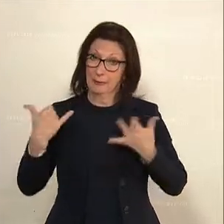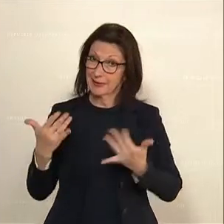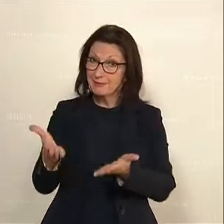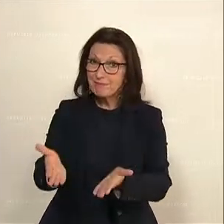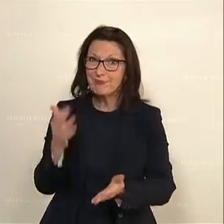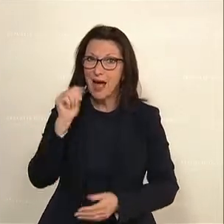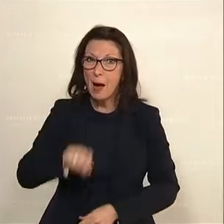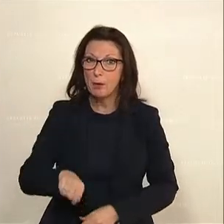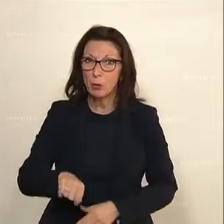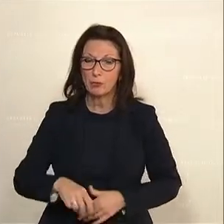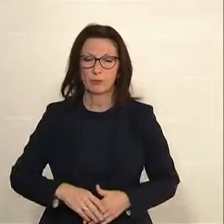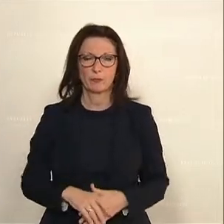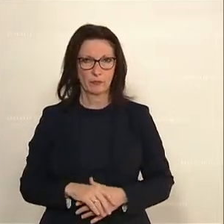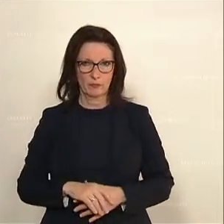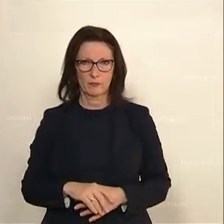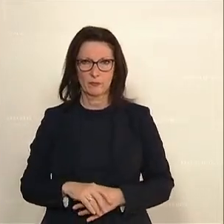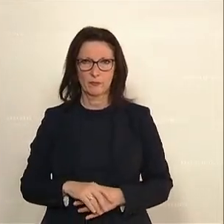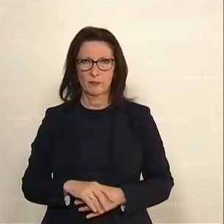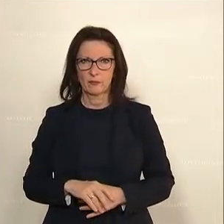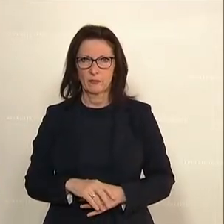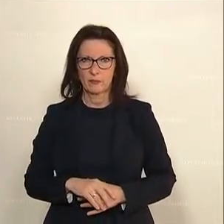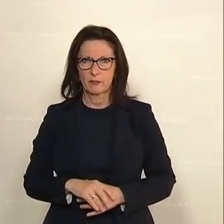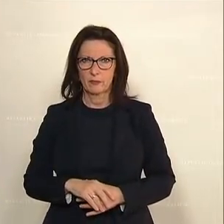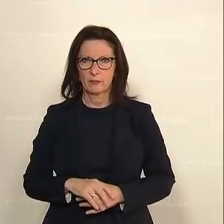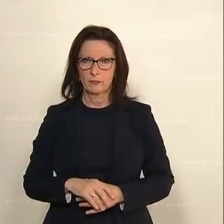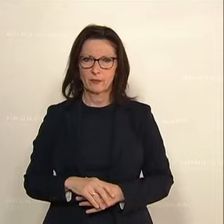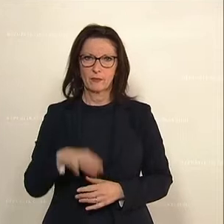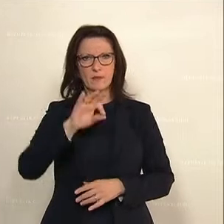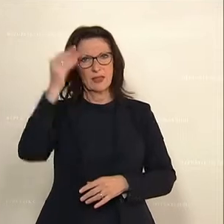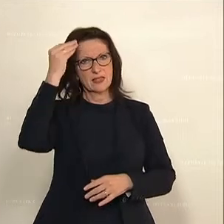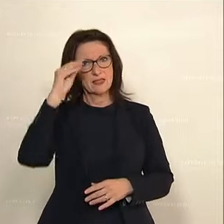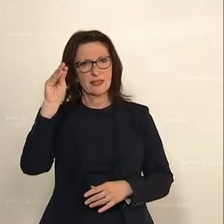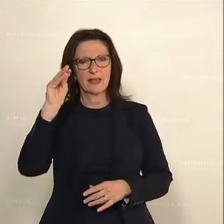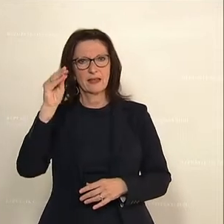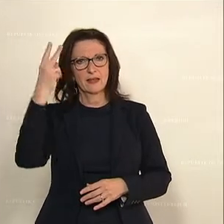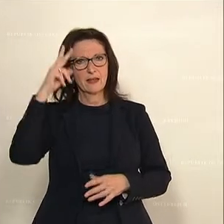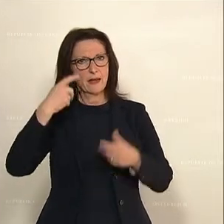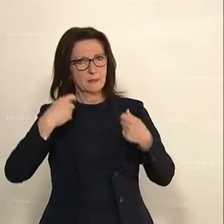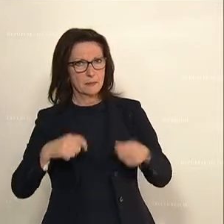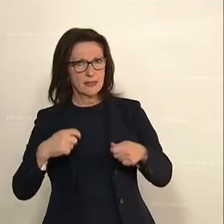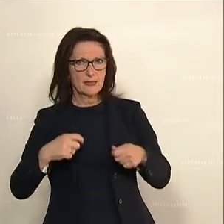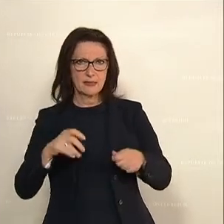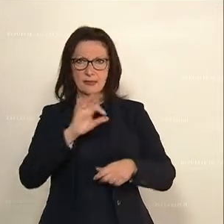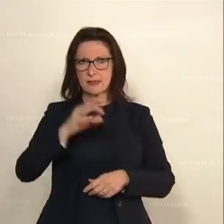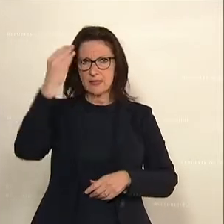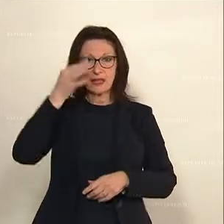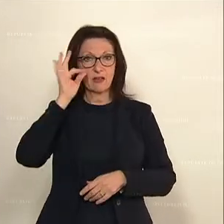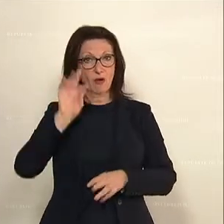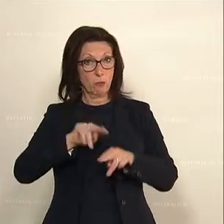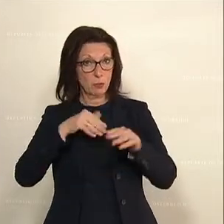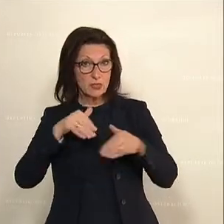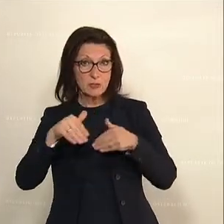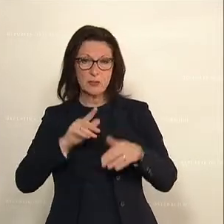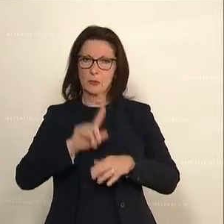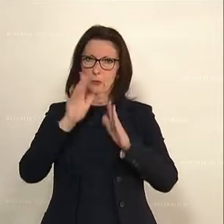Hubert Fuchs, der Finanzsprecher der Freiheitlichen Partei, ist nun an Bord. Sehr geehrter Präsident, sehr geehrte Frau Bundesminister, Hohes